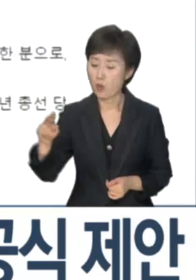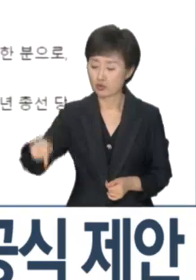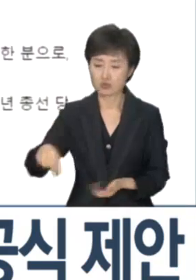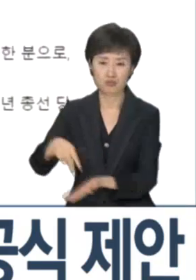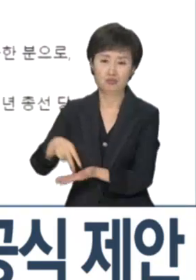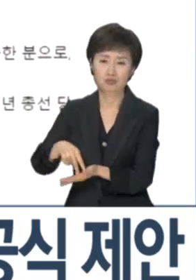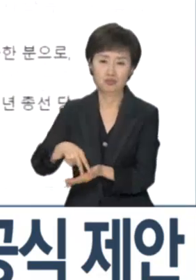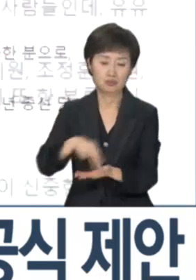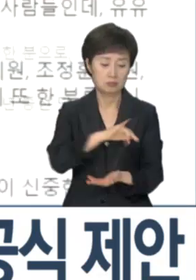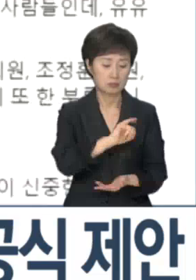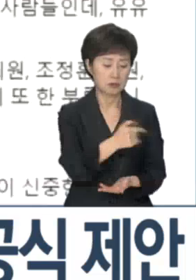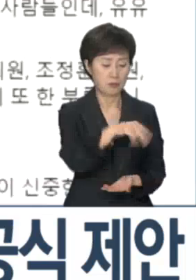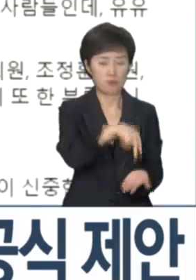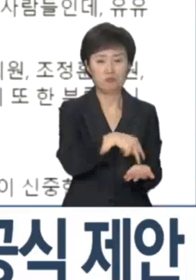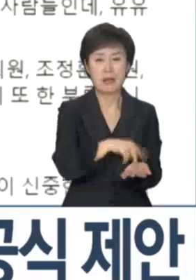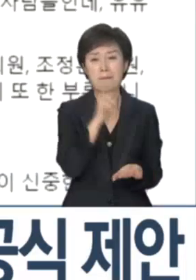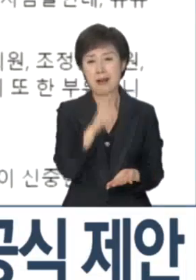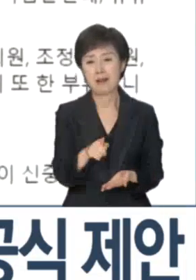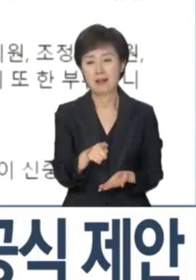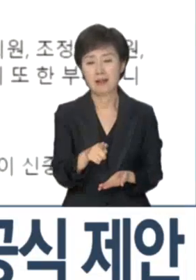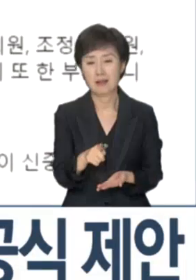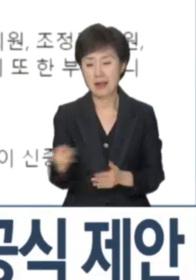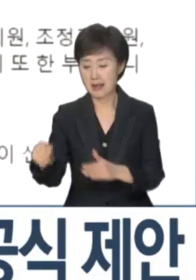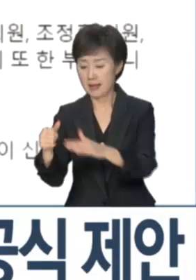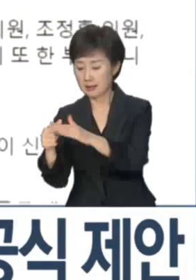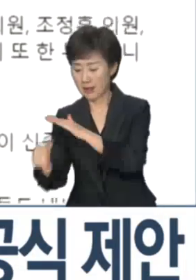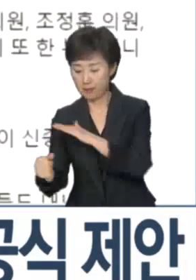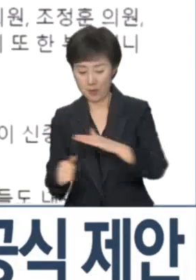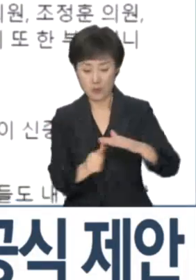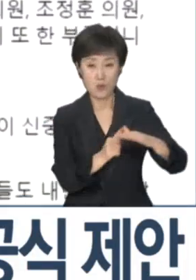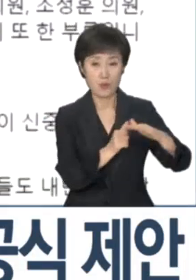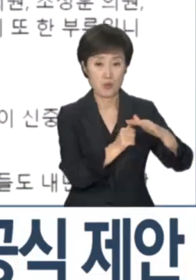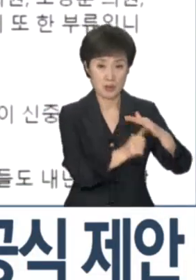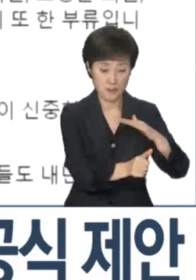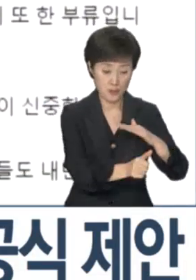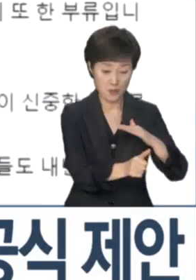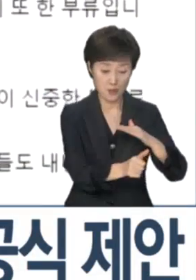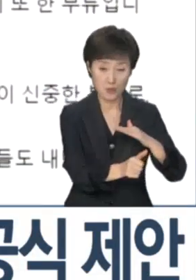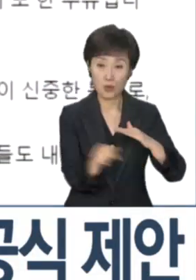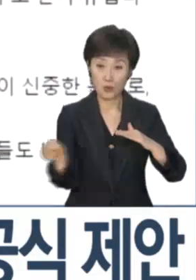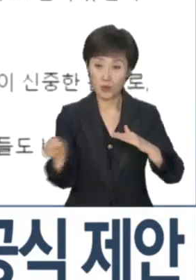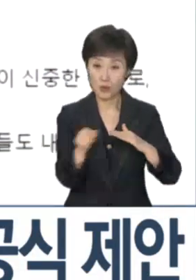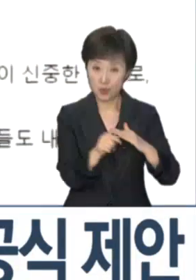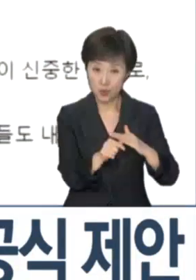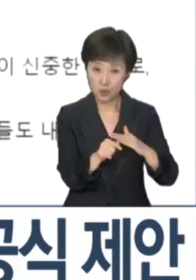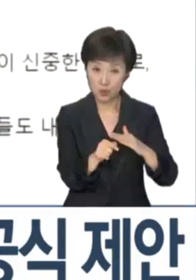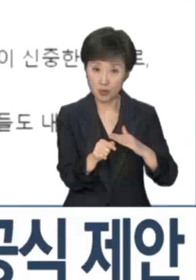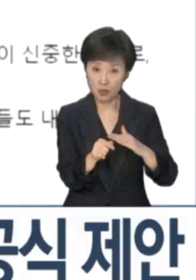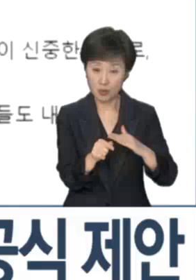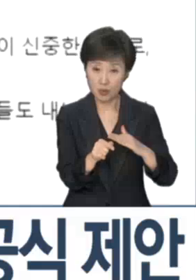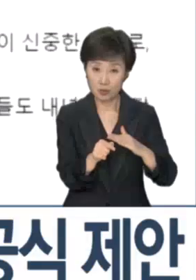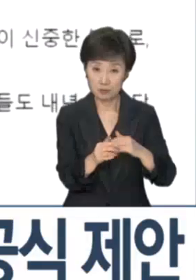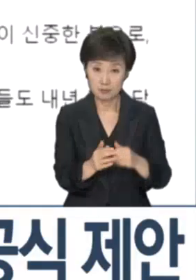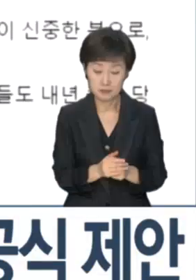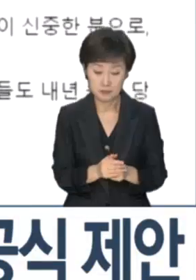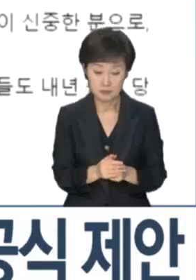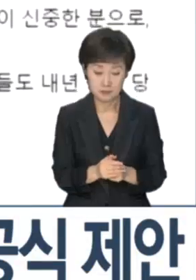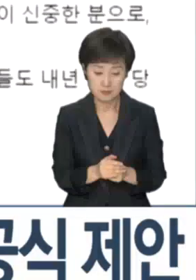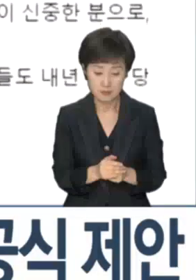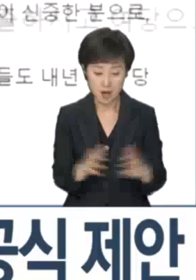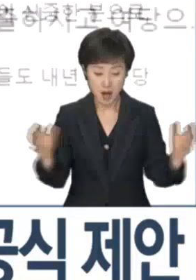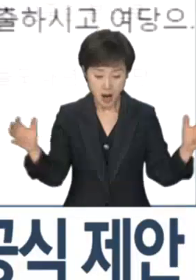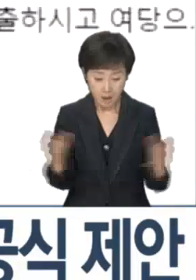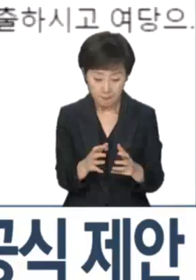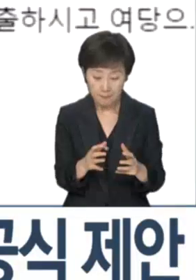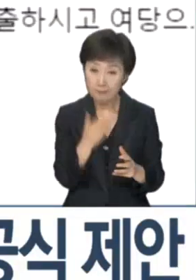하면서 진보 정당의 대표자고 진보 정당의 핵심 총리를 했던 분을 국민의힘에